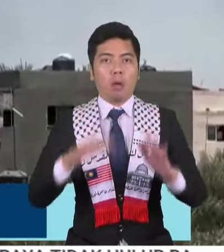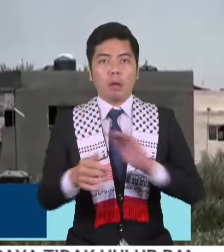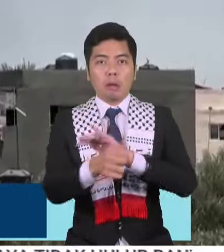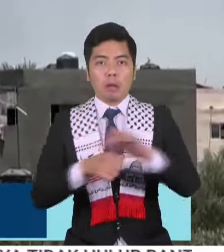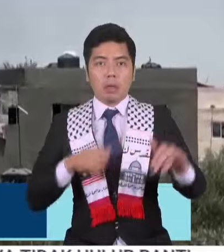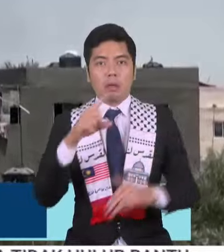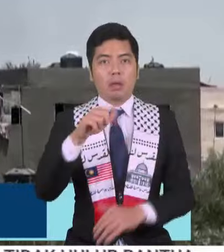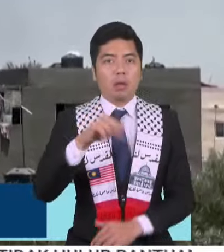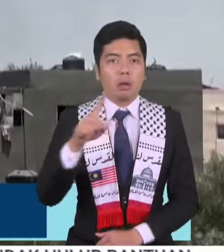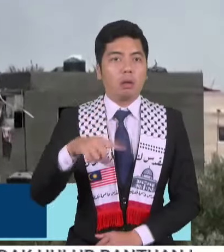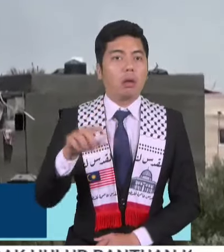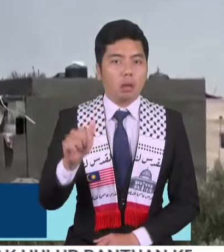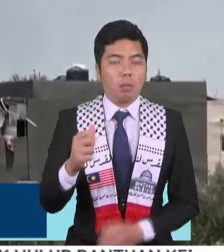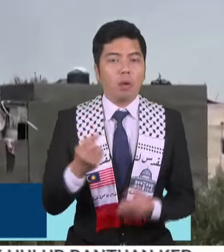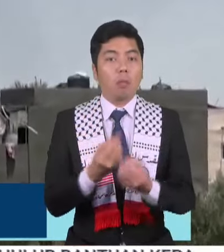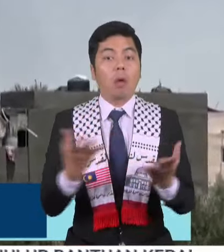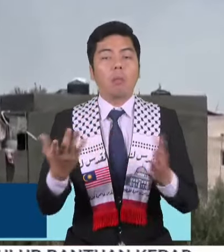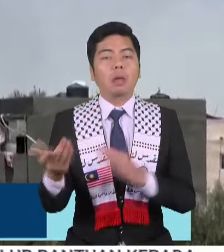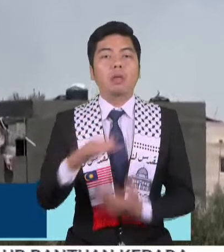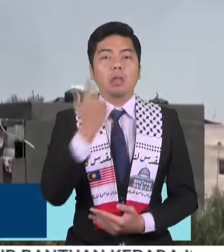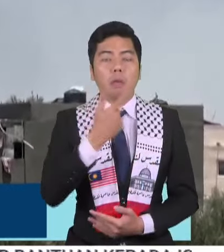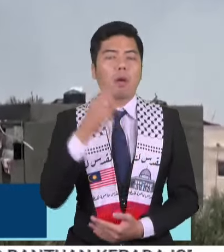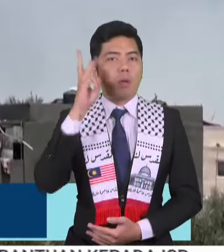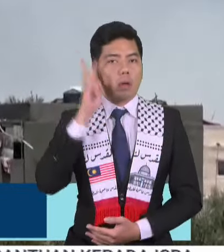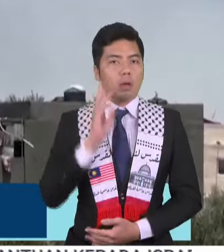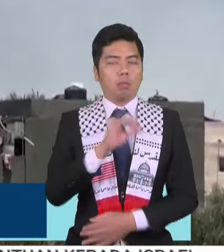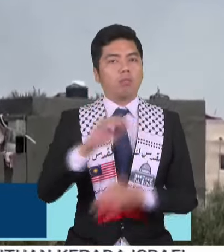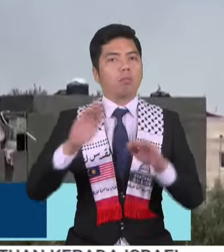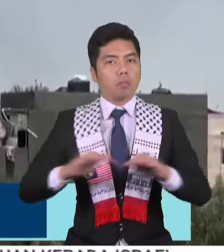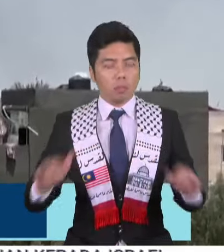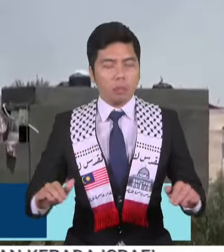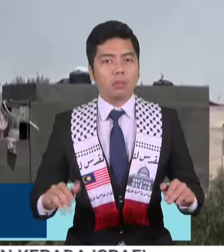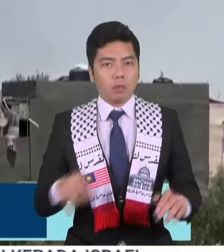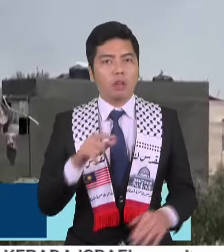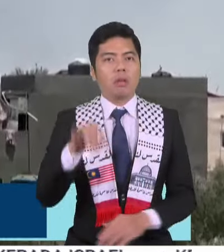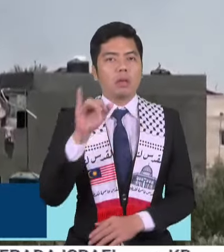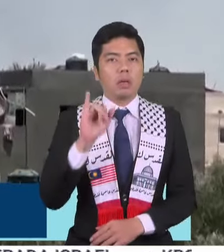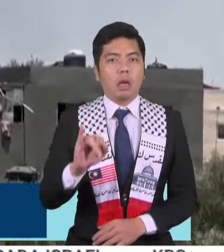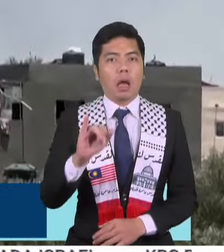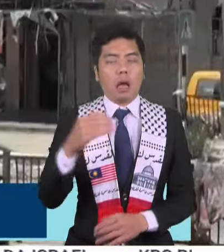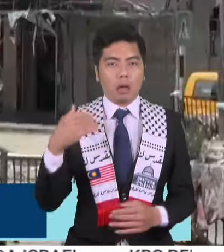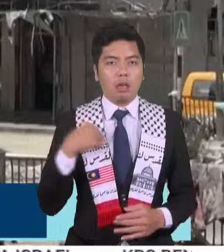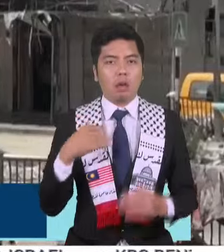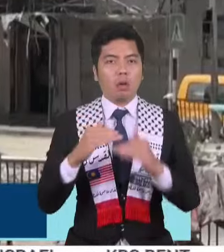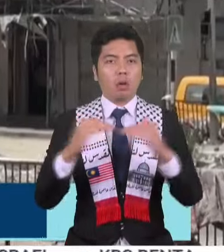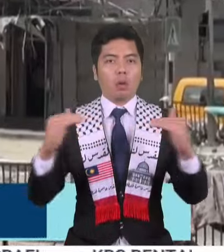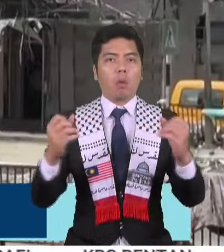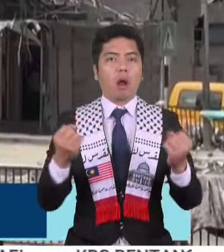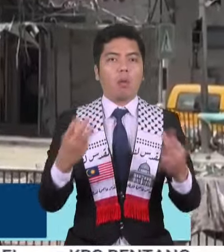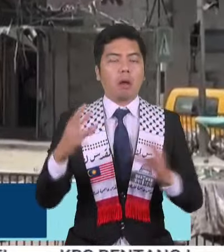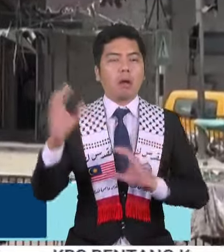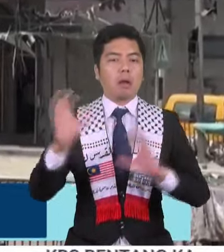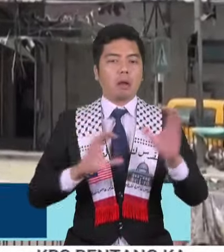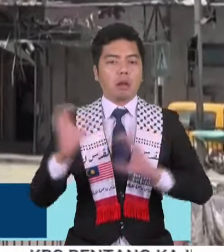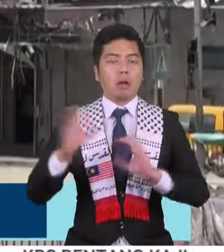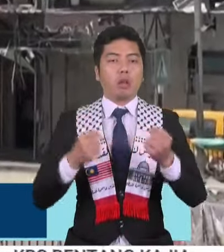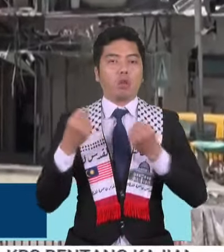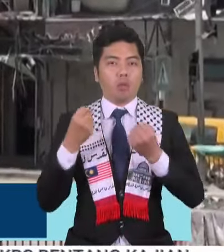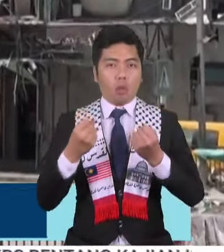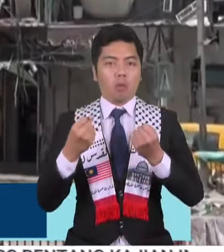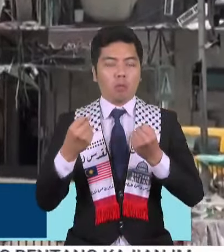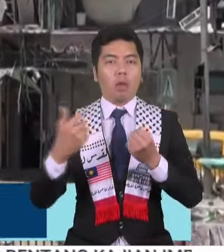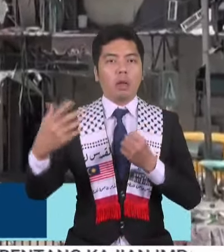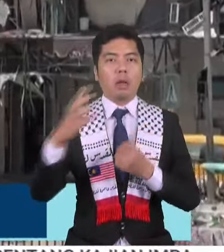di tengah Gaza. Kebanyakan maut adalah wanita dan kanak-kanak. Serangan kejam itu melibatkan pedilan oleh kumpulan kereta kebal